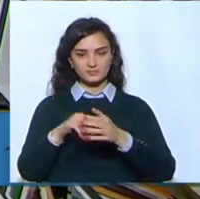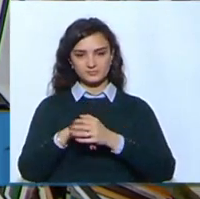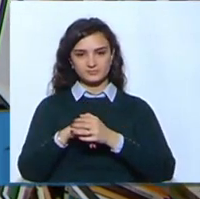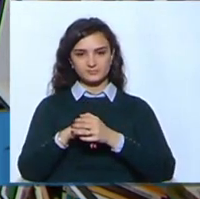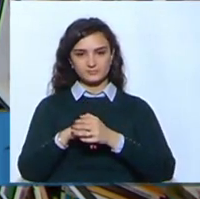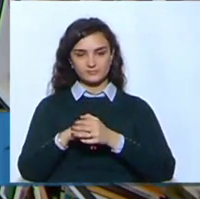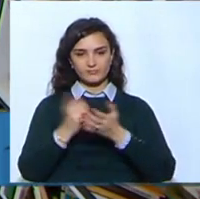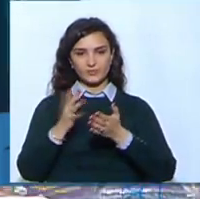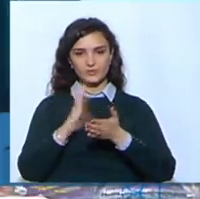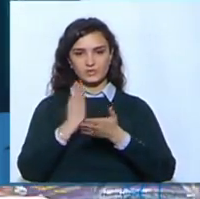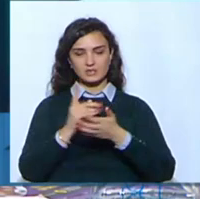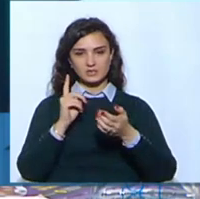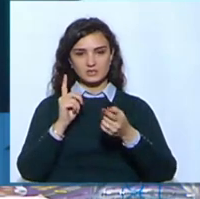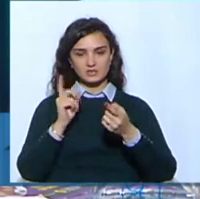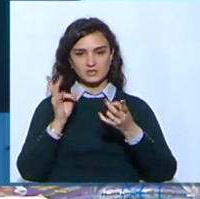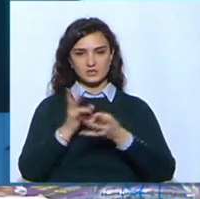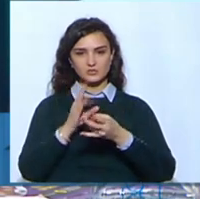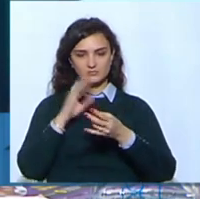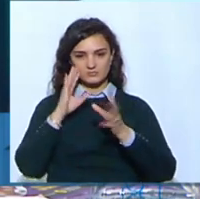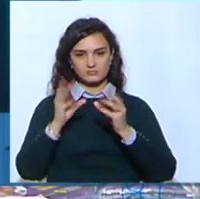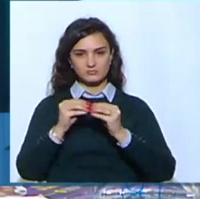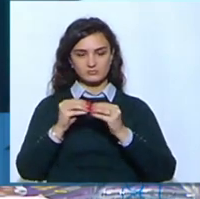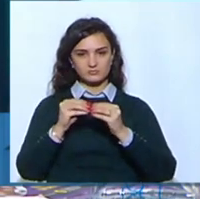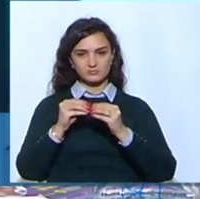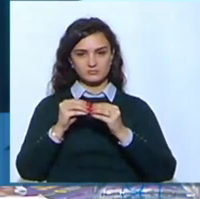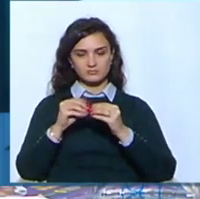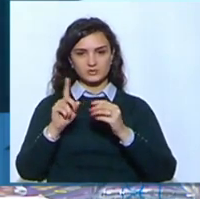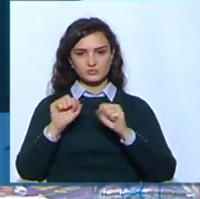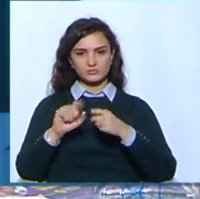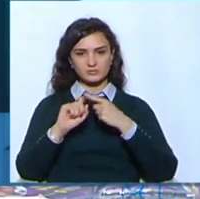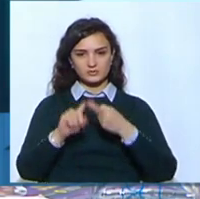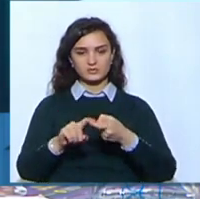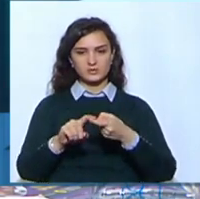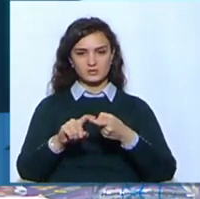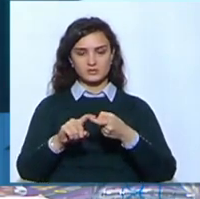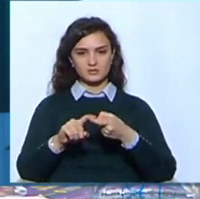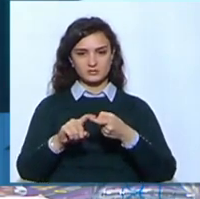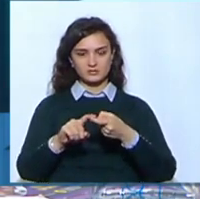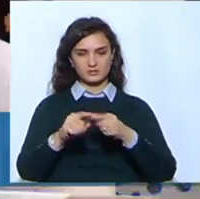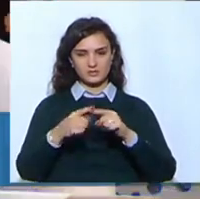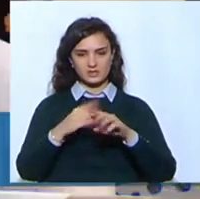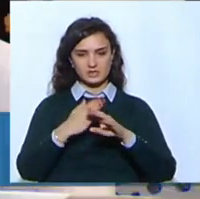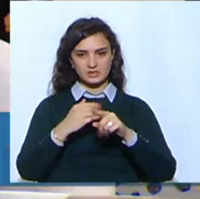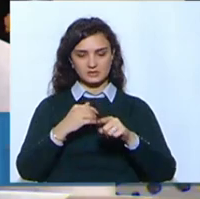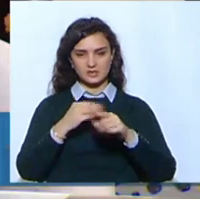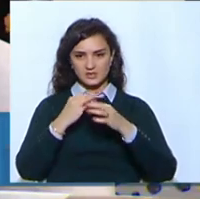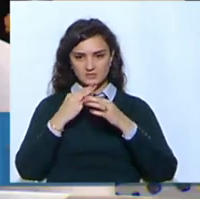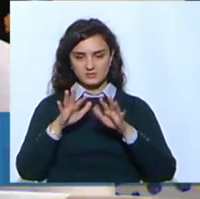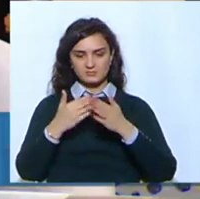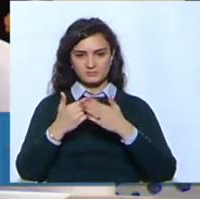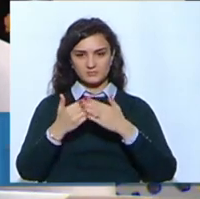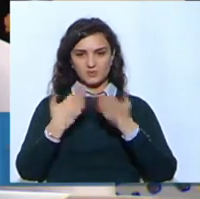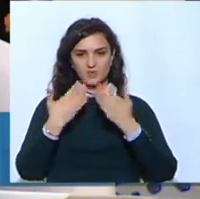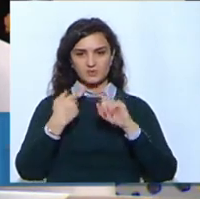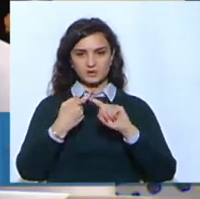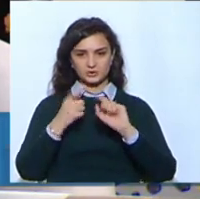უკაცრავად, თუ არ არის საჭირო სქესობრივი კონტაქტი, მაშინ რა გზით შეიძლება გადაეცეს? ეს არის ნებისმიერ